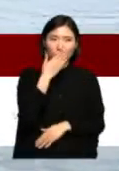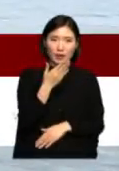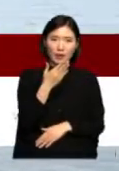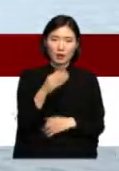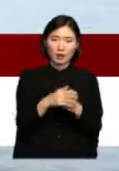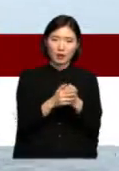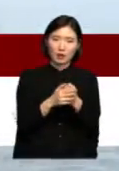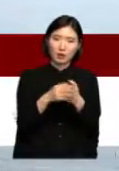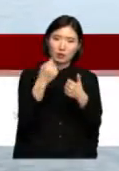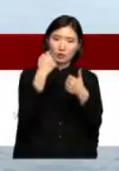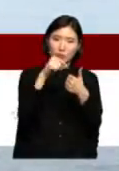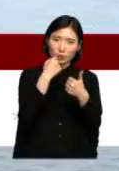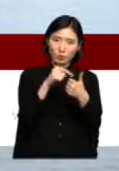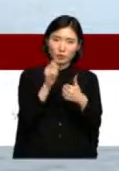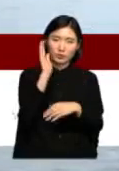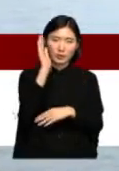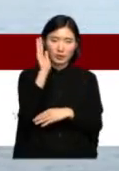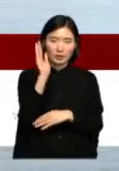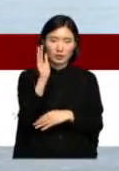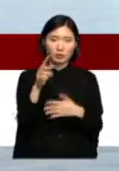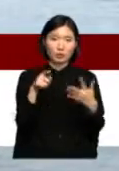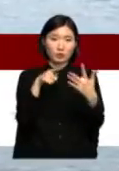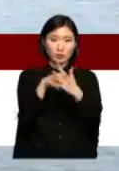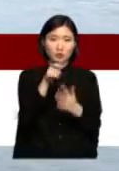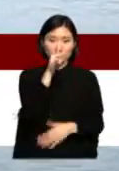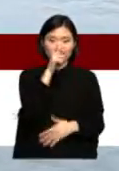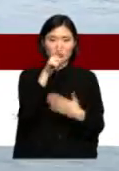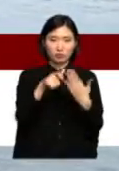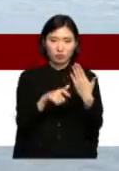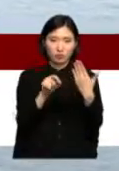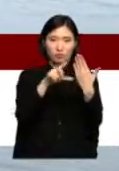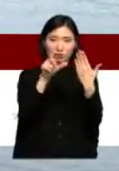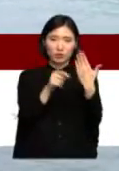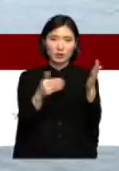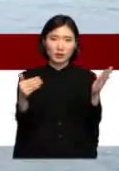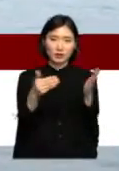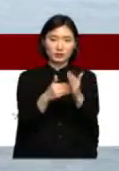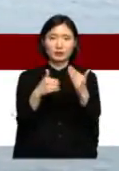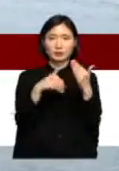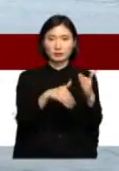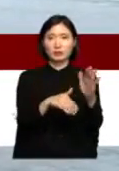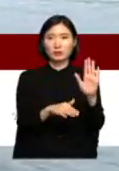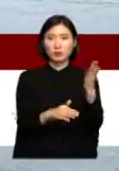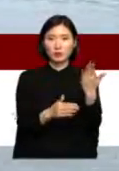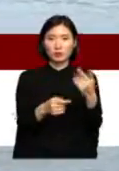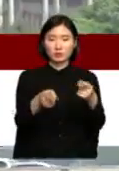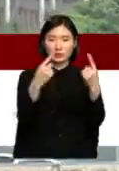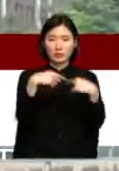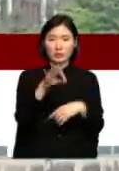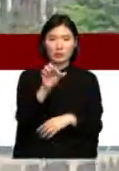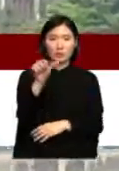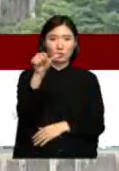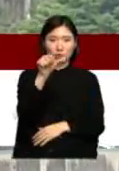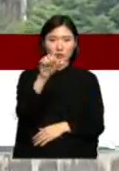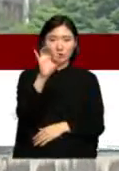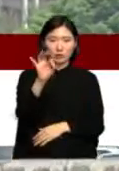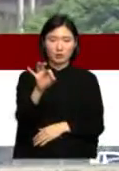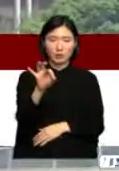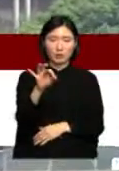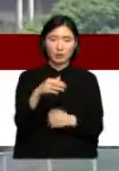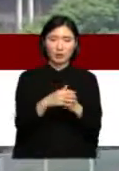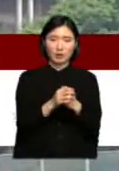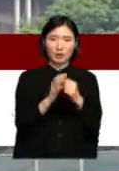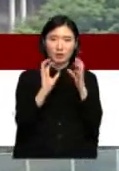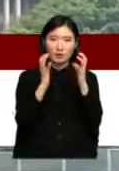항의와 퀴즈 놀이 등의 진행됩니다 프로그램은 오는 9월까지 중 치 낸 되고 참가비는 5,000원 미취학 아동의